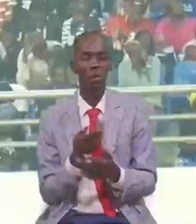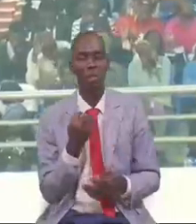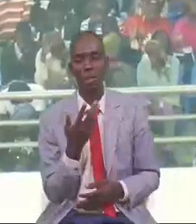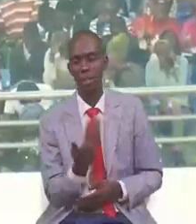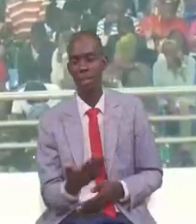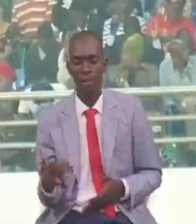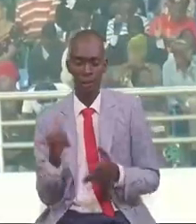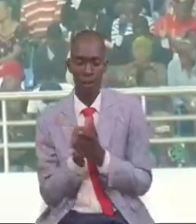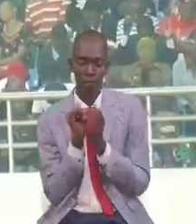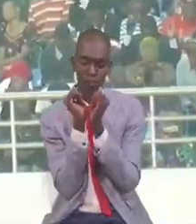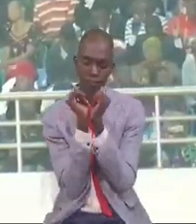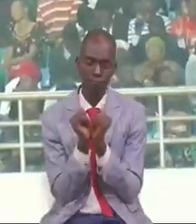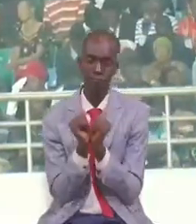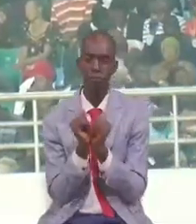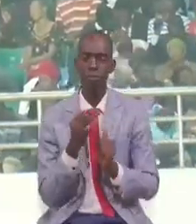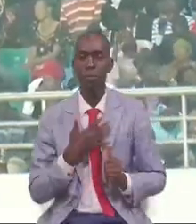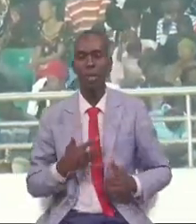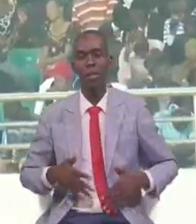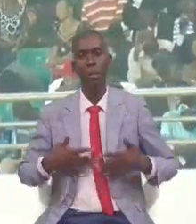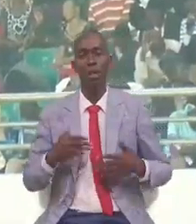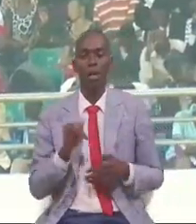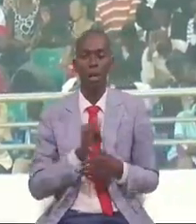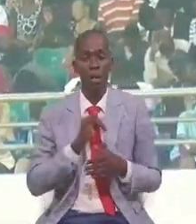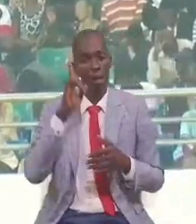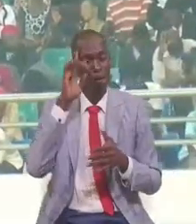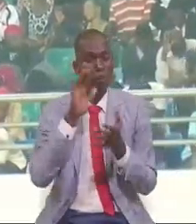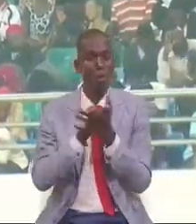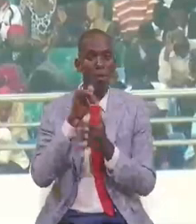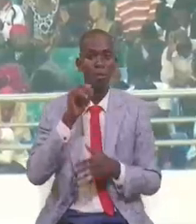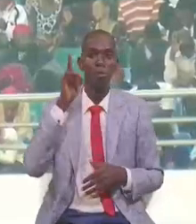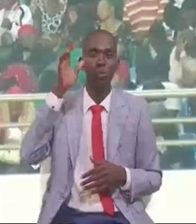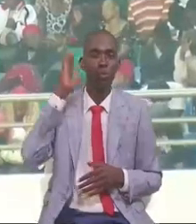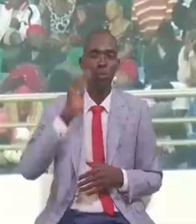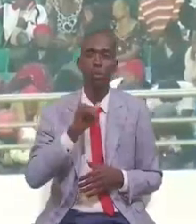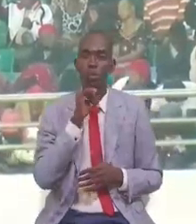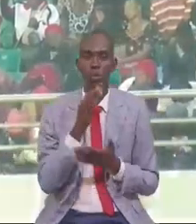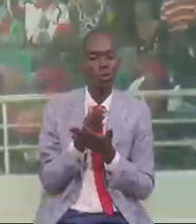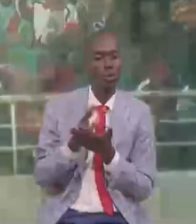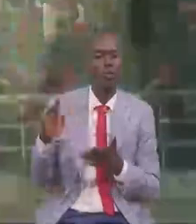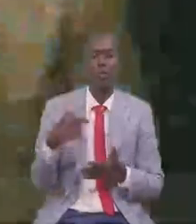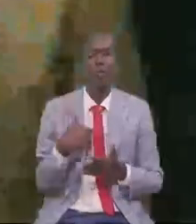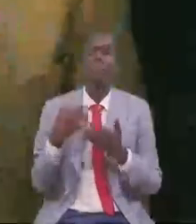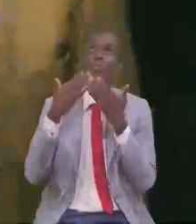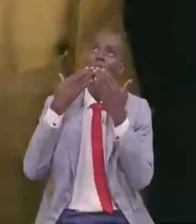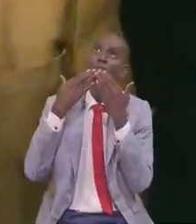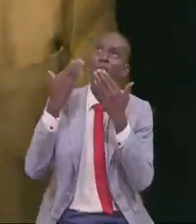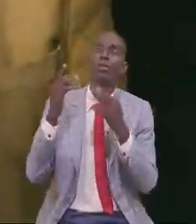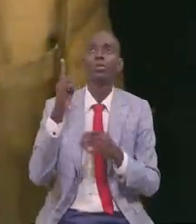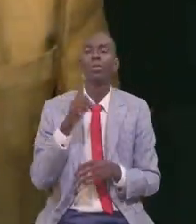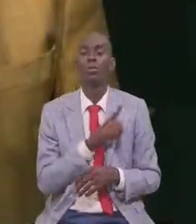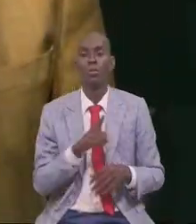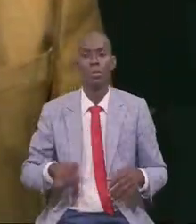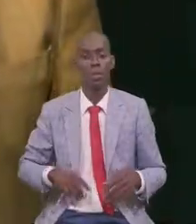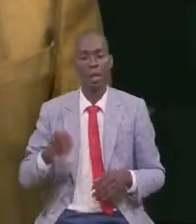vie. Je crois. Tu ne vas pas me rejeter. Merci Seigneur. Je crois que je